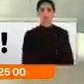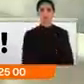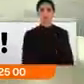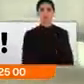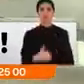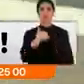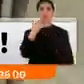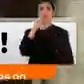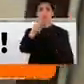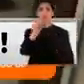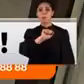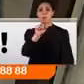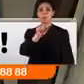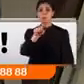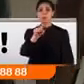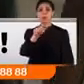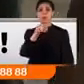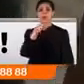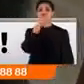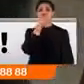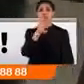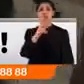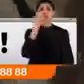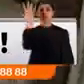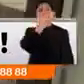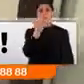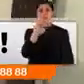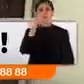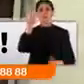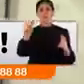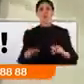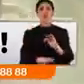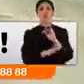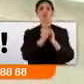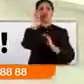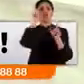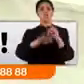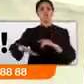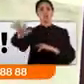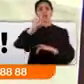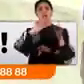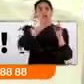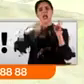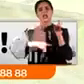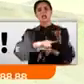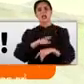Bez tamamen simsiyah oldu. Artık burada yaşayanlar her gün, her saat